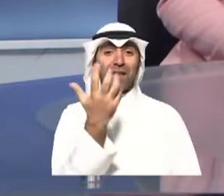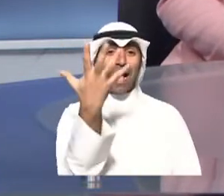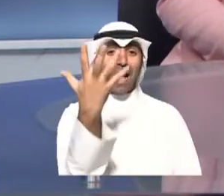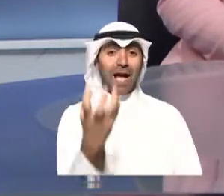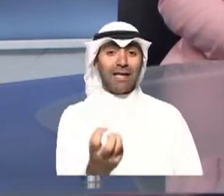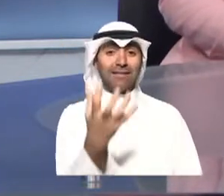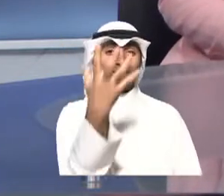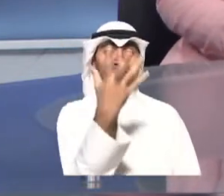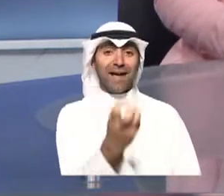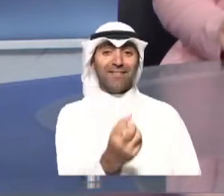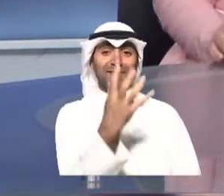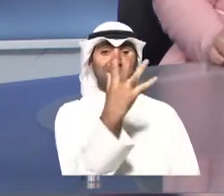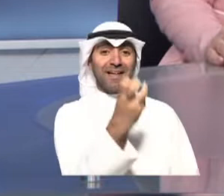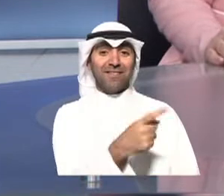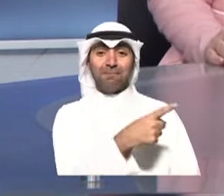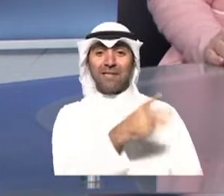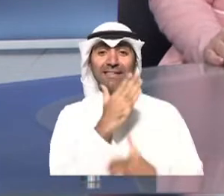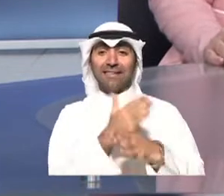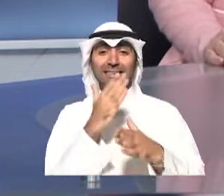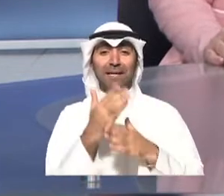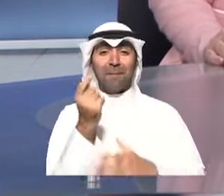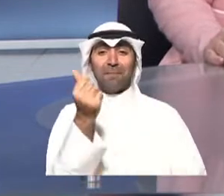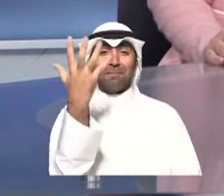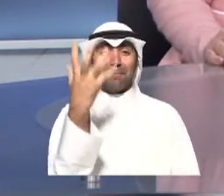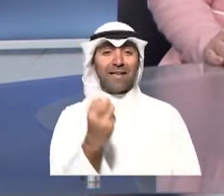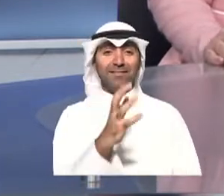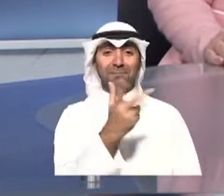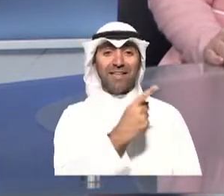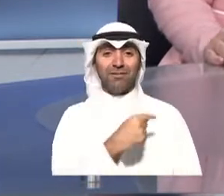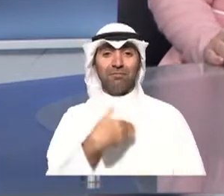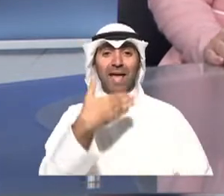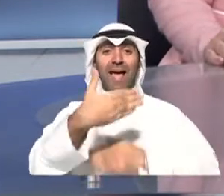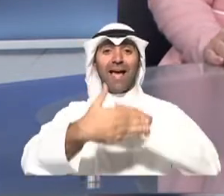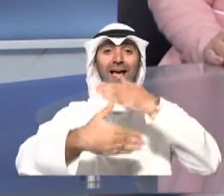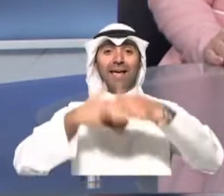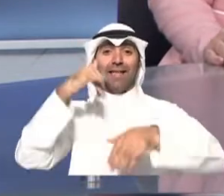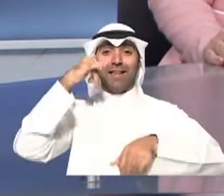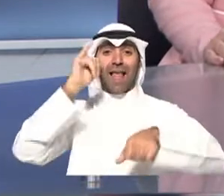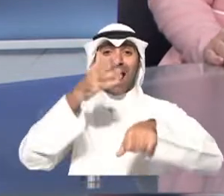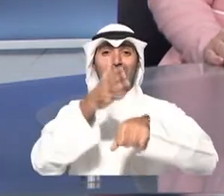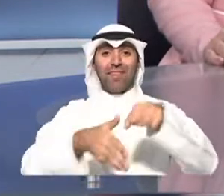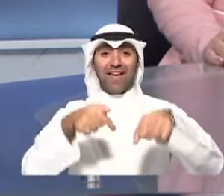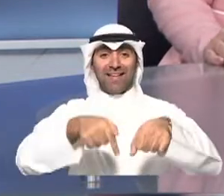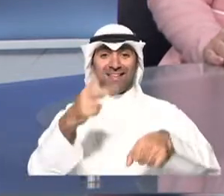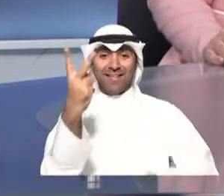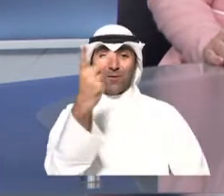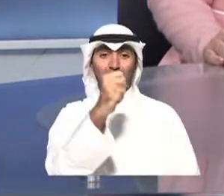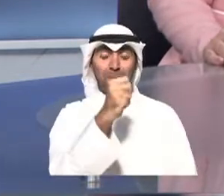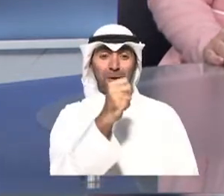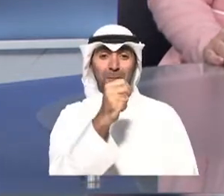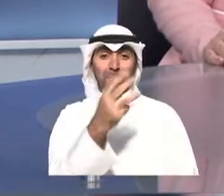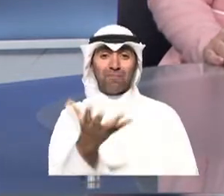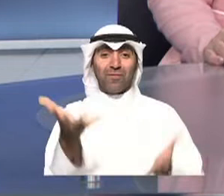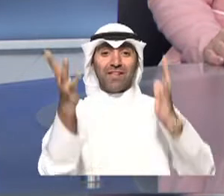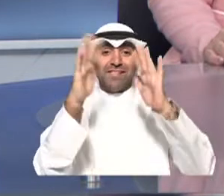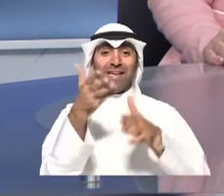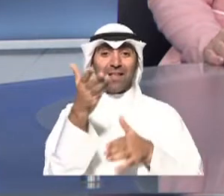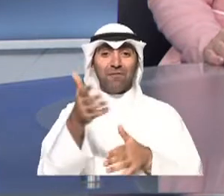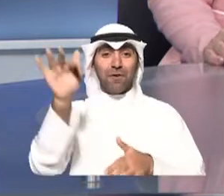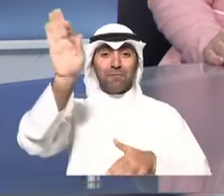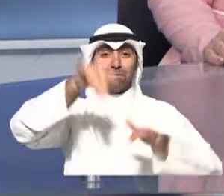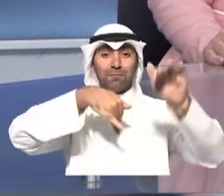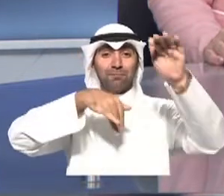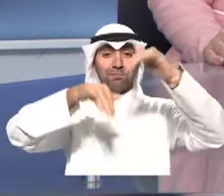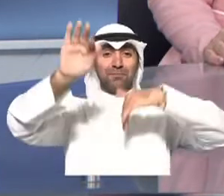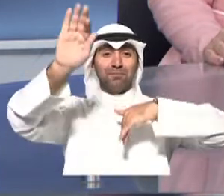المبارك. نعم، إدارة حماية المستهلك في وزارة التجارة والصناعة هي الجهة التي تعطي التراخيص للمحلات الراغبة في